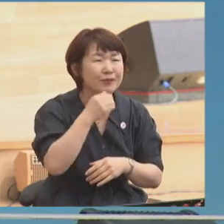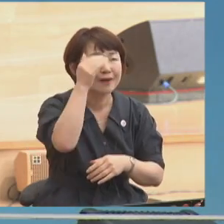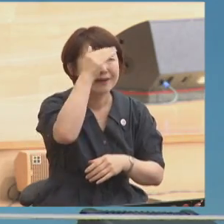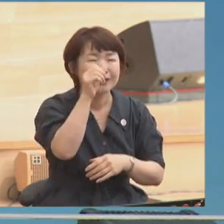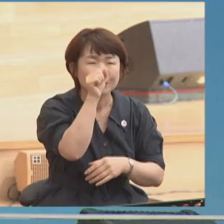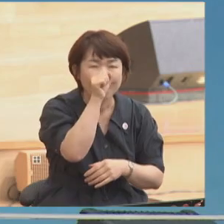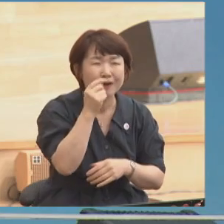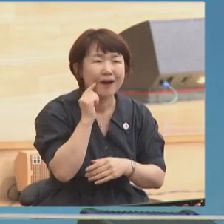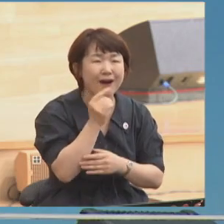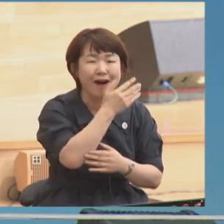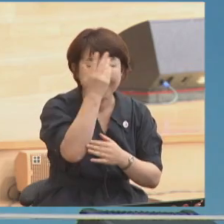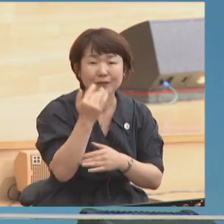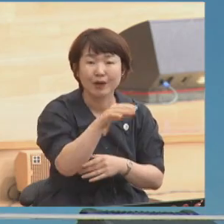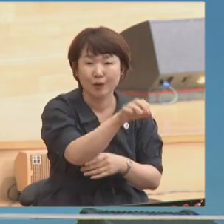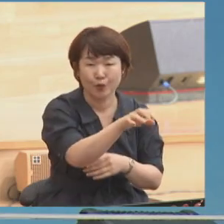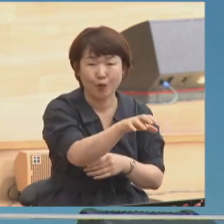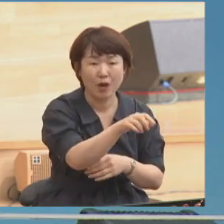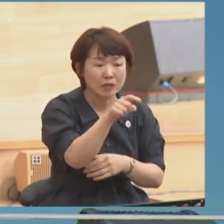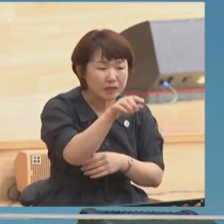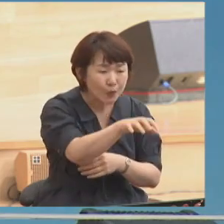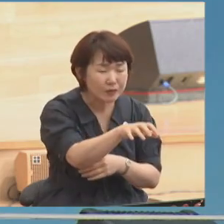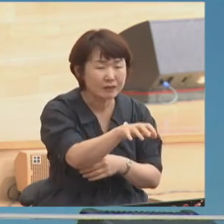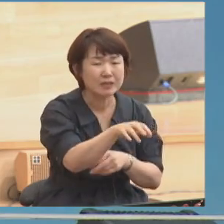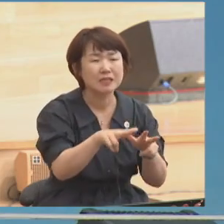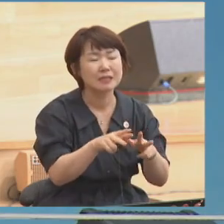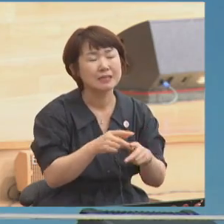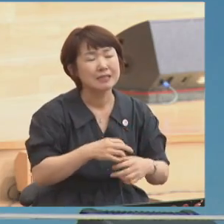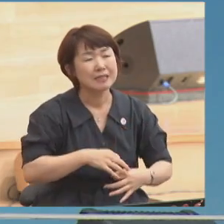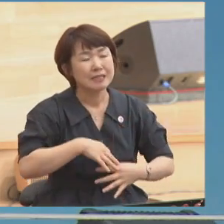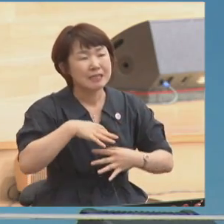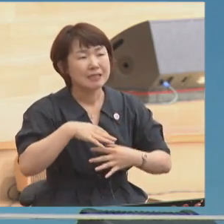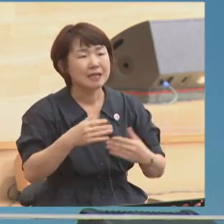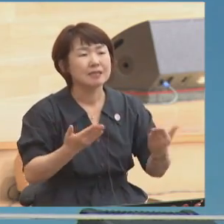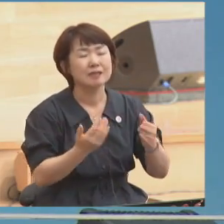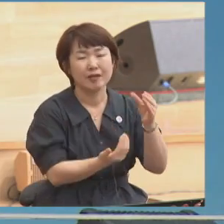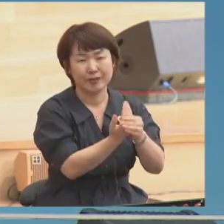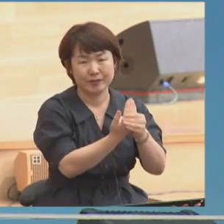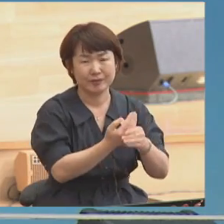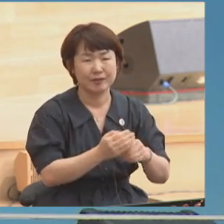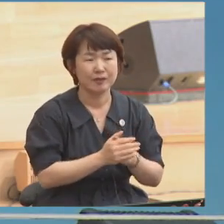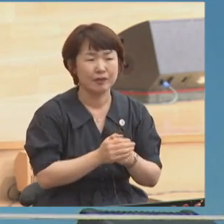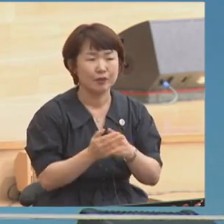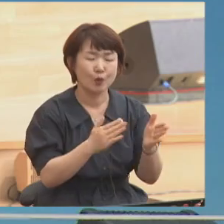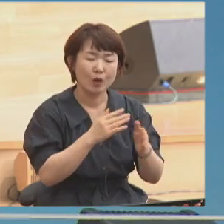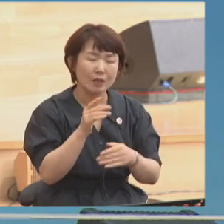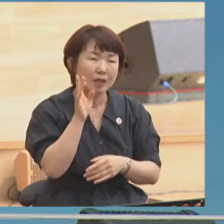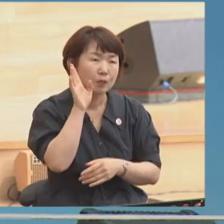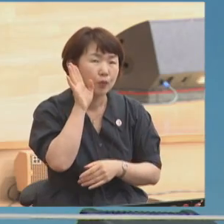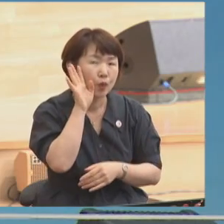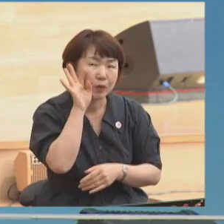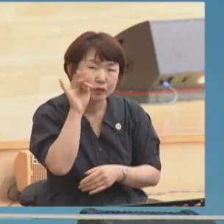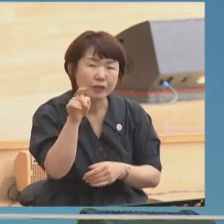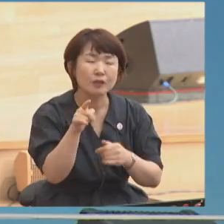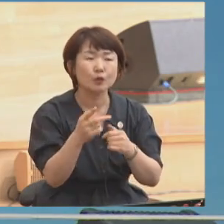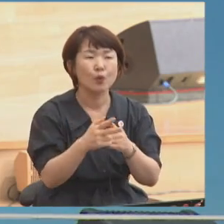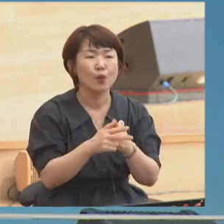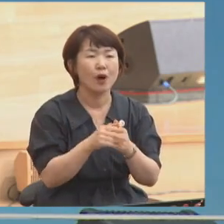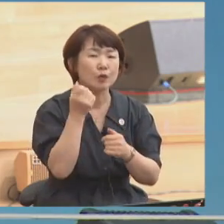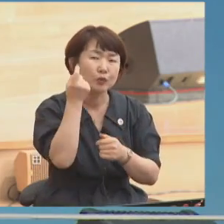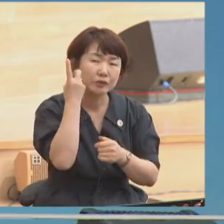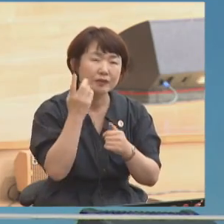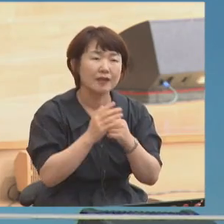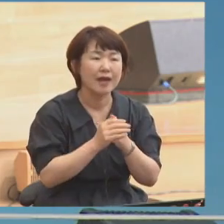좋고 그런 곳 아니에요? 그런 곳에서 이런 끔찍한 일들이 벌어졌습니다. 그리고 며칠 후에 또 사건이 벌어졌어요.